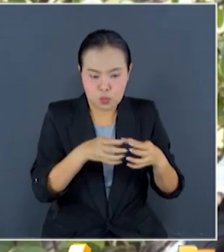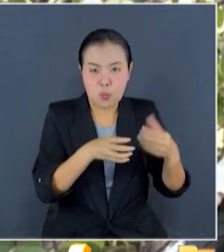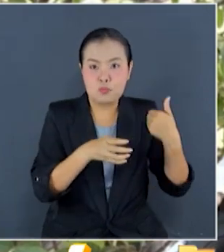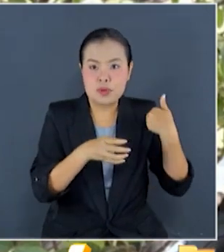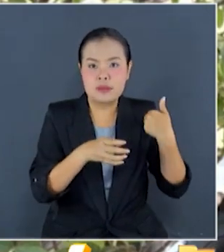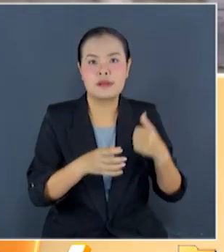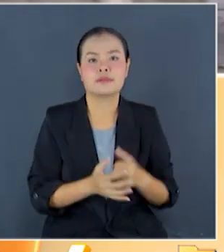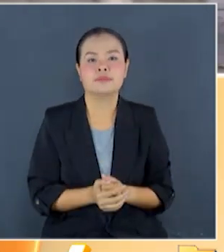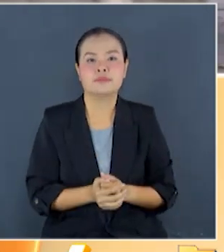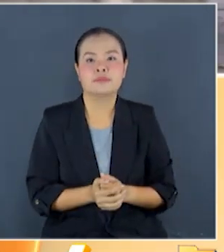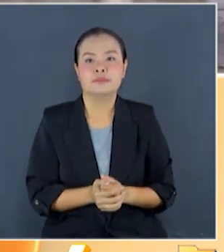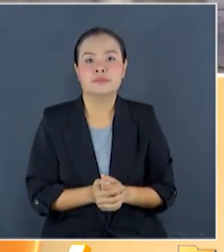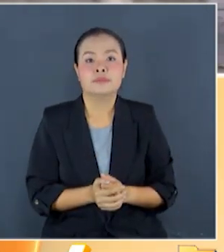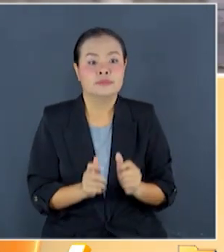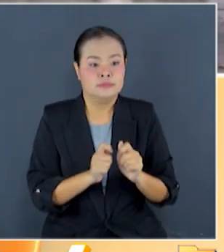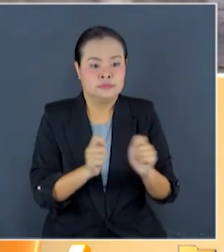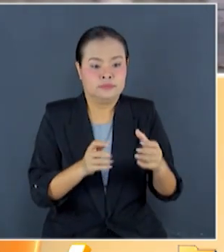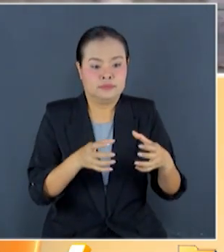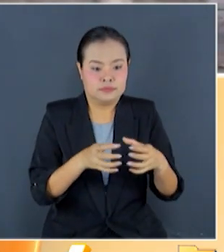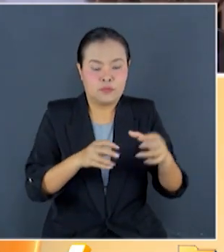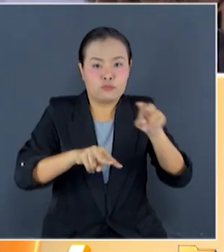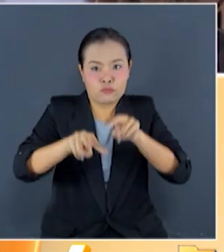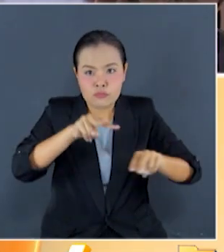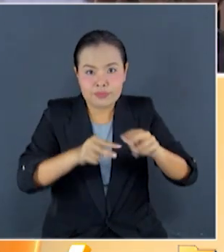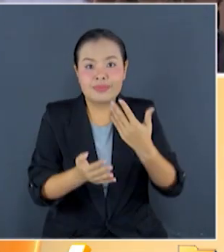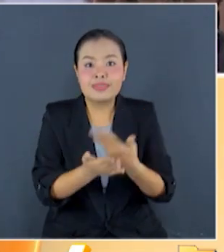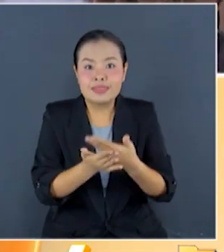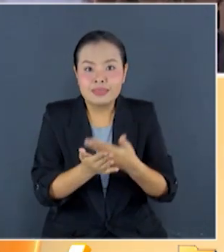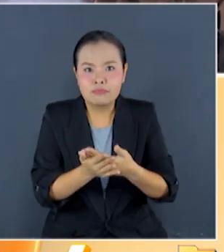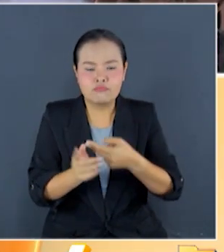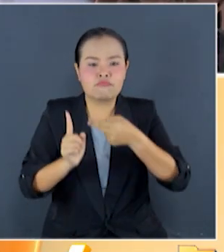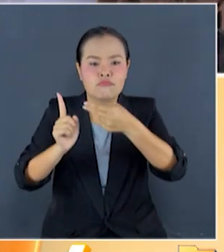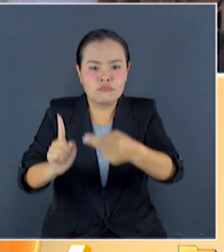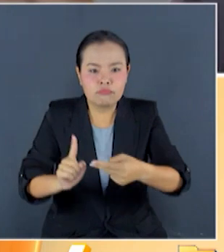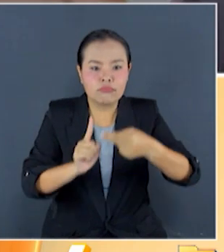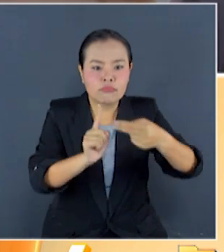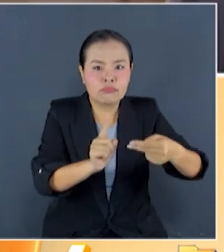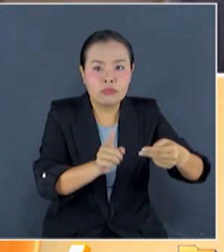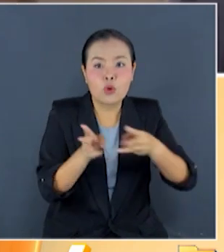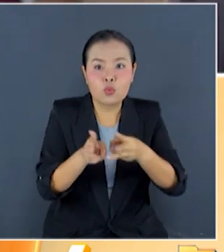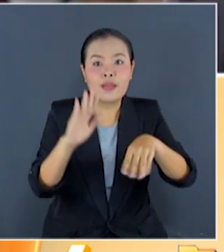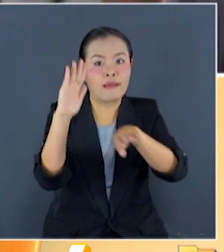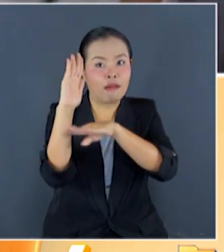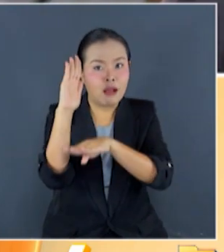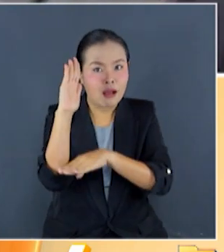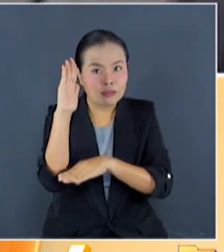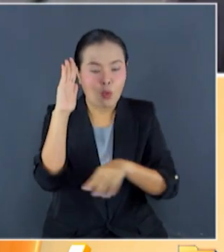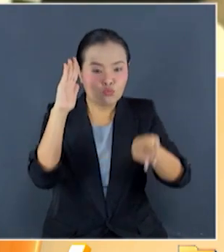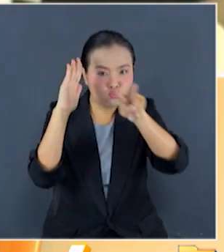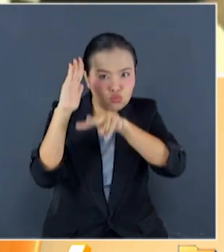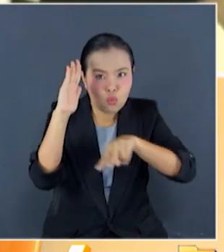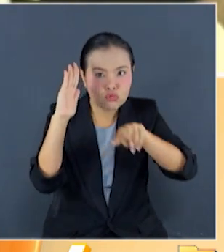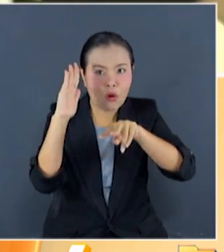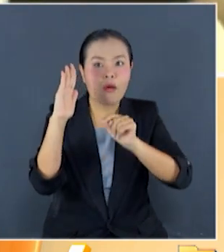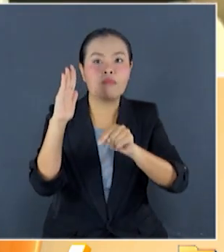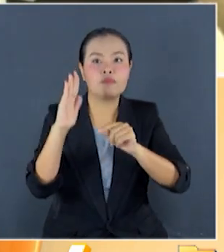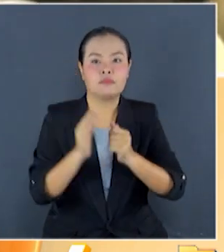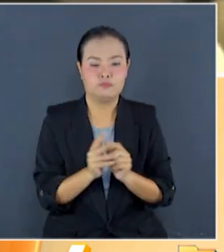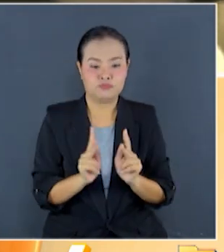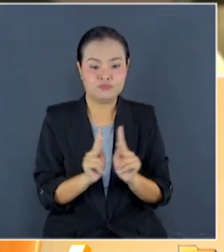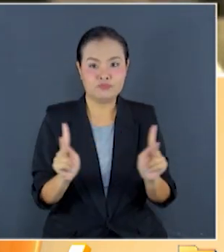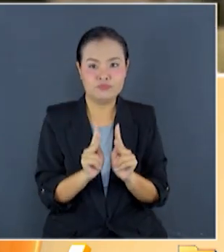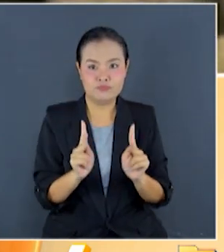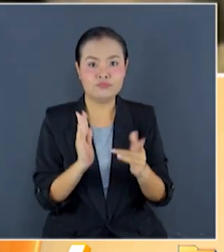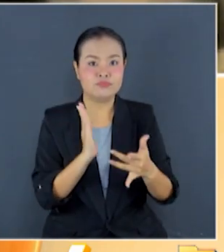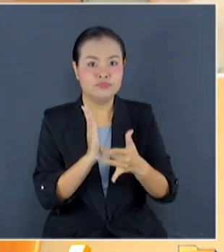ทีนี้คณะอนุกรรมการเนี่ยก็จะต้องไปตรวจสอบการแจกเงินในทุกขั้นตอนโดยนายกรัฐมนตรีบอกว่าสัปดาห์หน้าจะนัดประชุมคณะกรรมการดิจิ